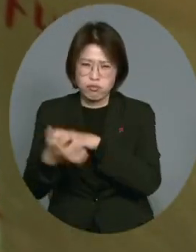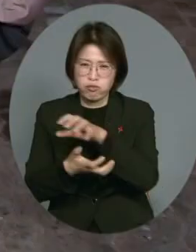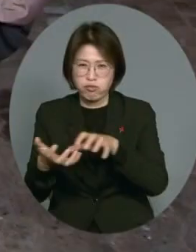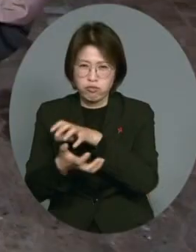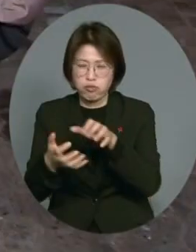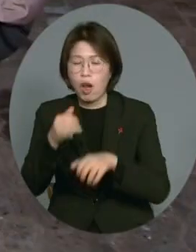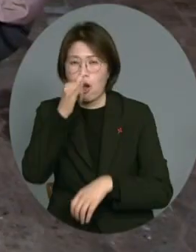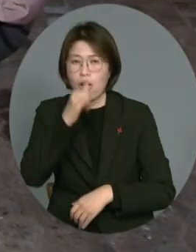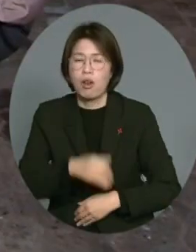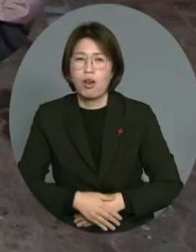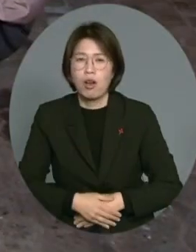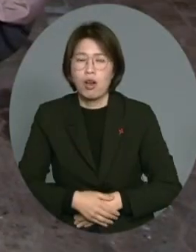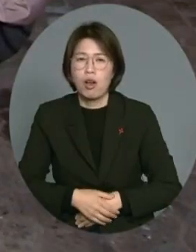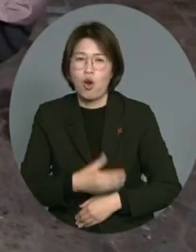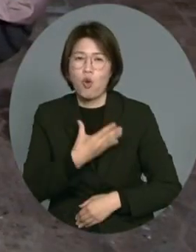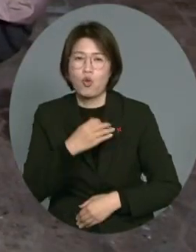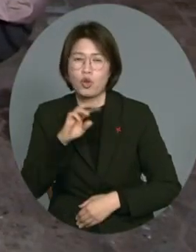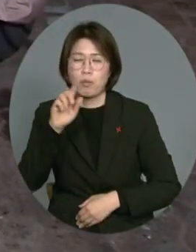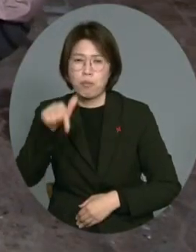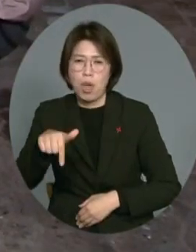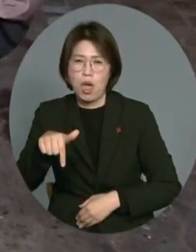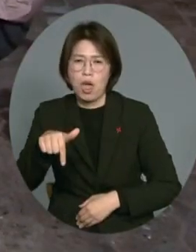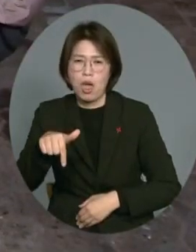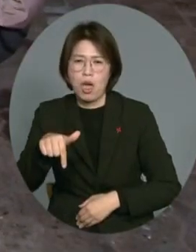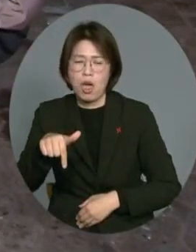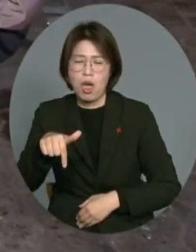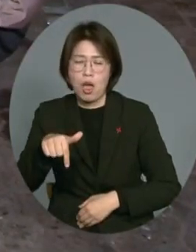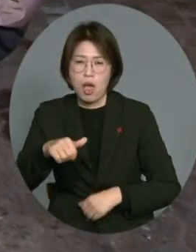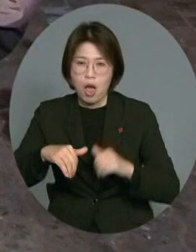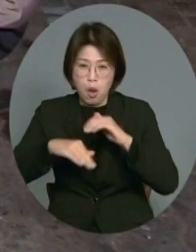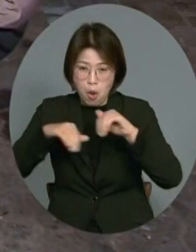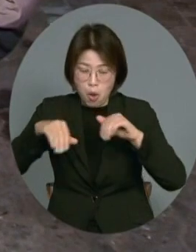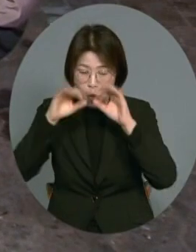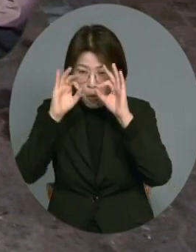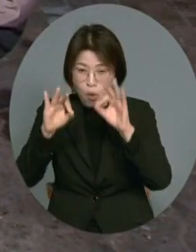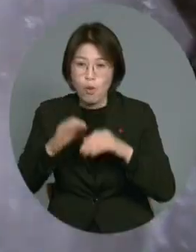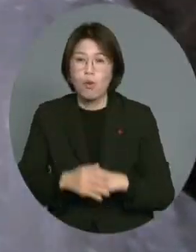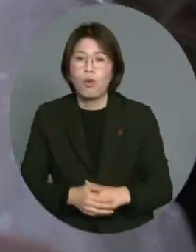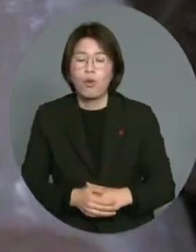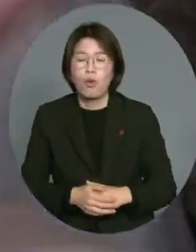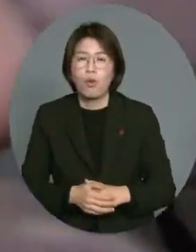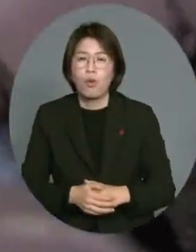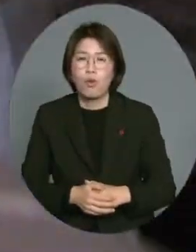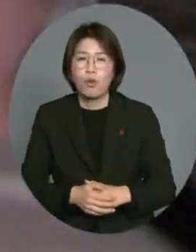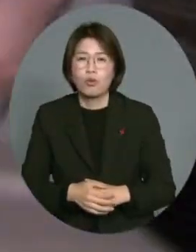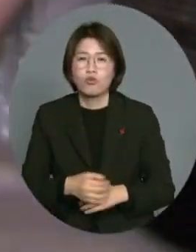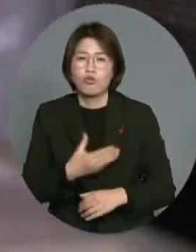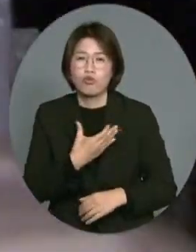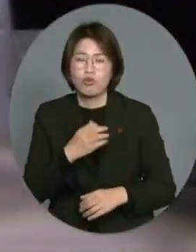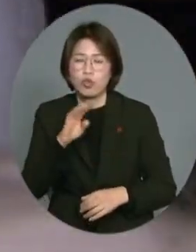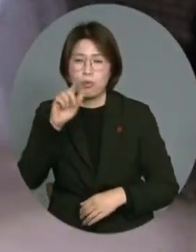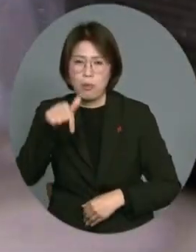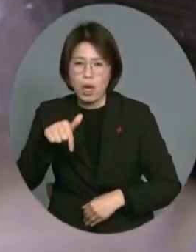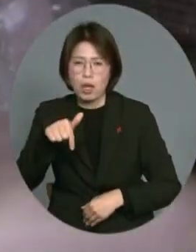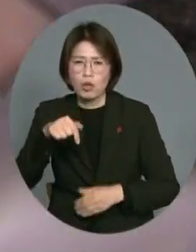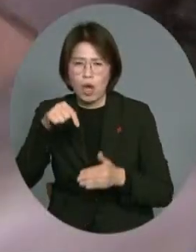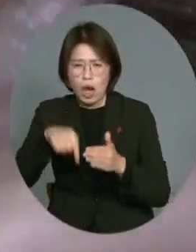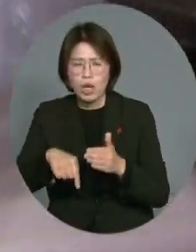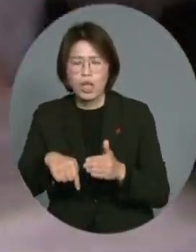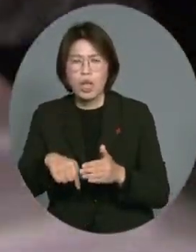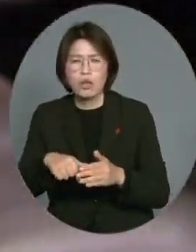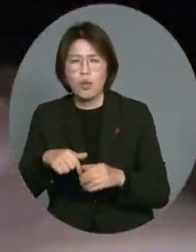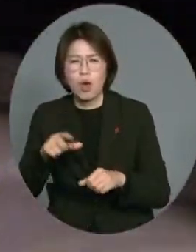있습니다. 우유팩 수십여 개가 담겨 있는 한 봉투를 열어봤습니다. 우유팩은 물론 안에는